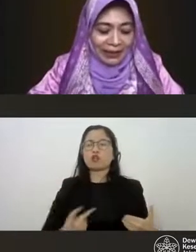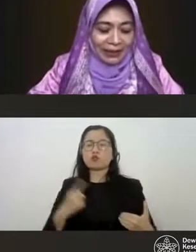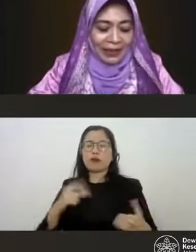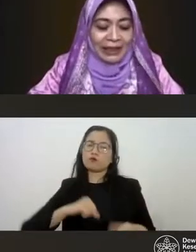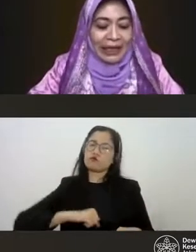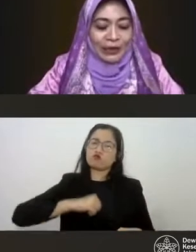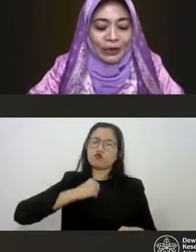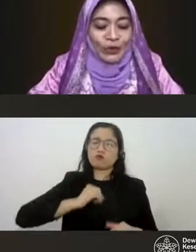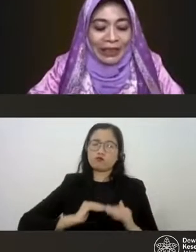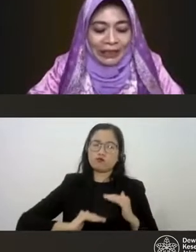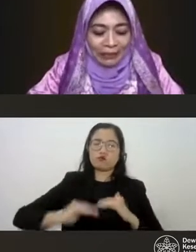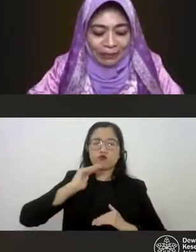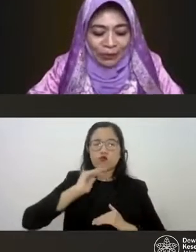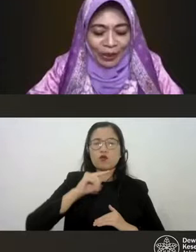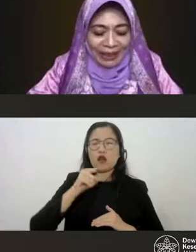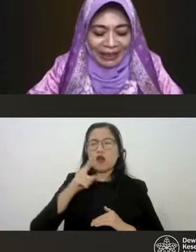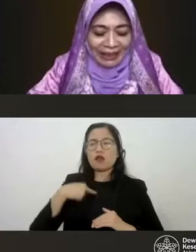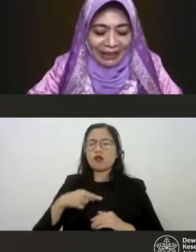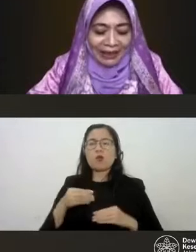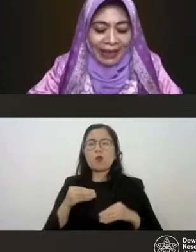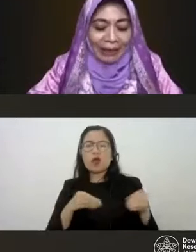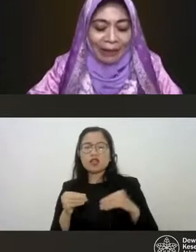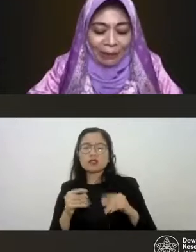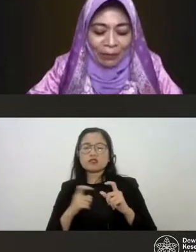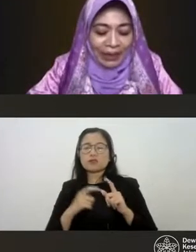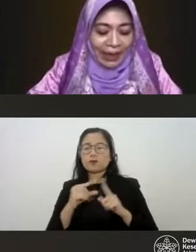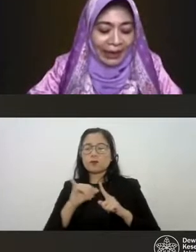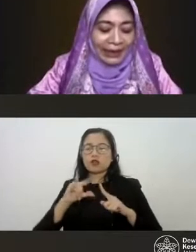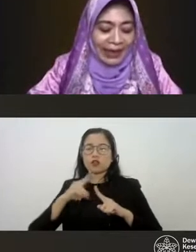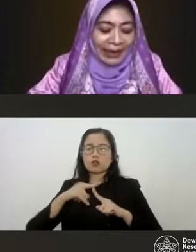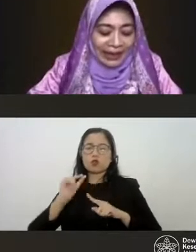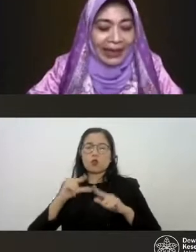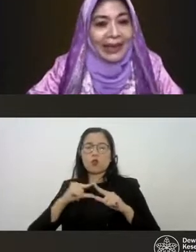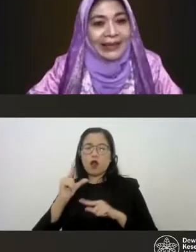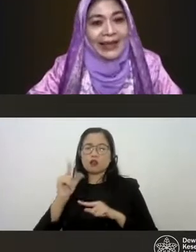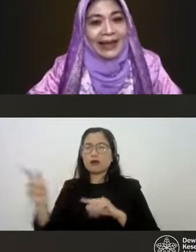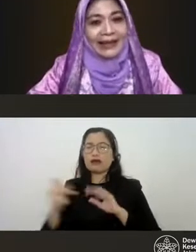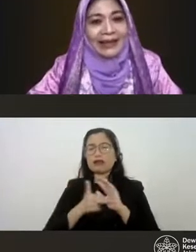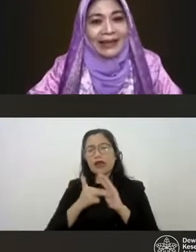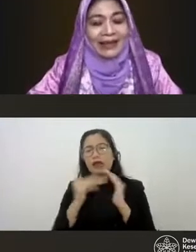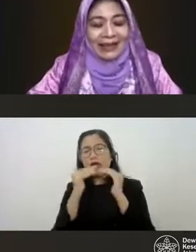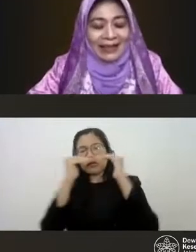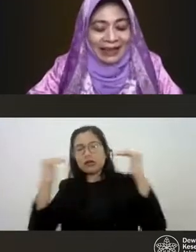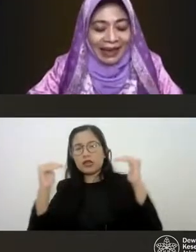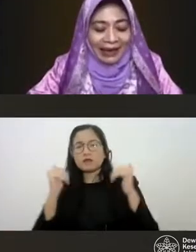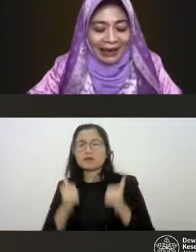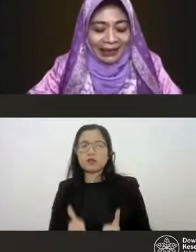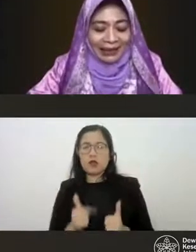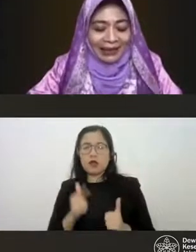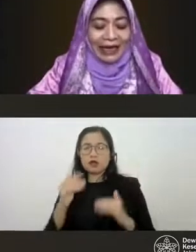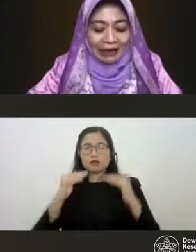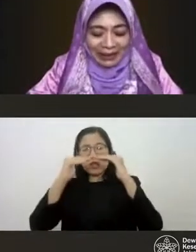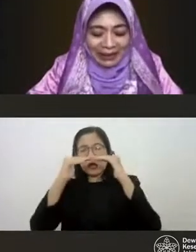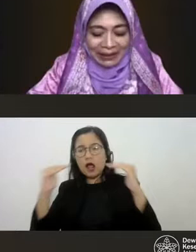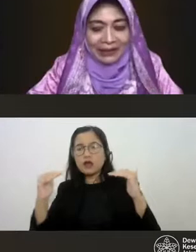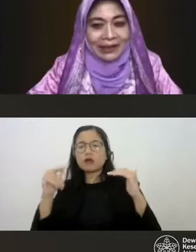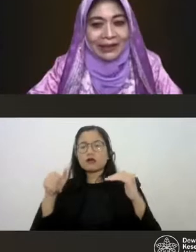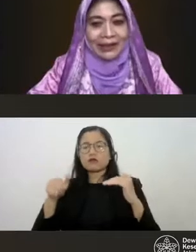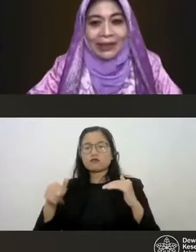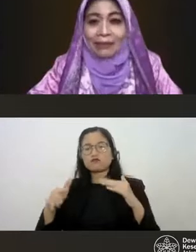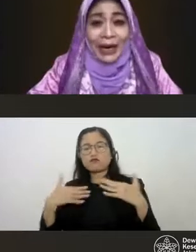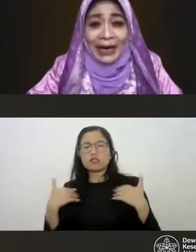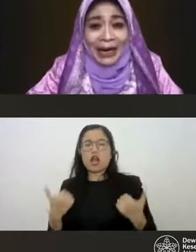kemanusiaannya, sekaligus kualitas spiritualitasnya agar mampu menegakkan nilai-nilai keadilan, kesetaraan, dan